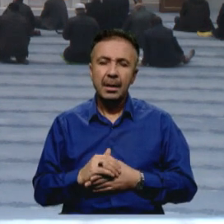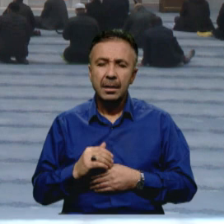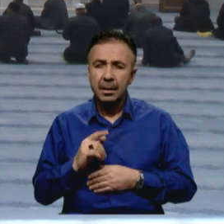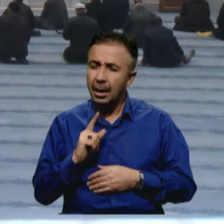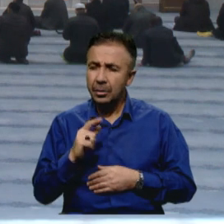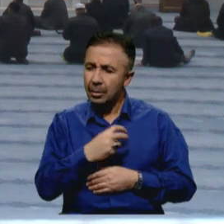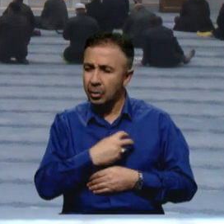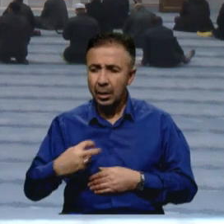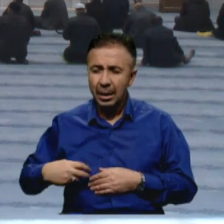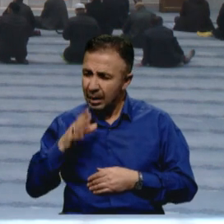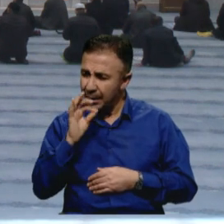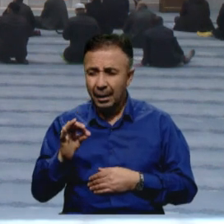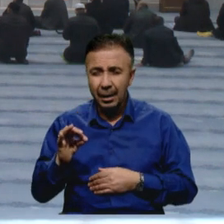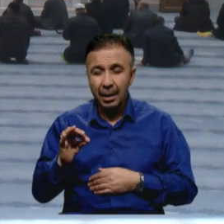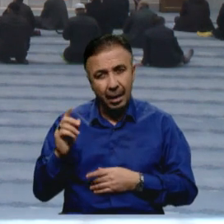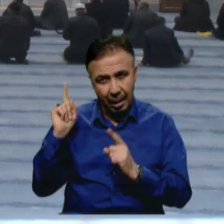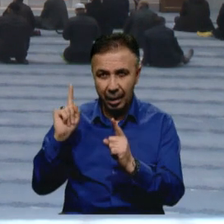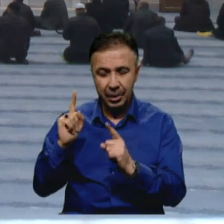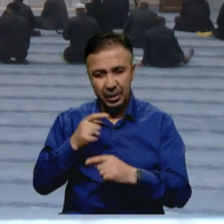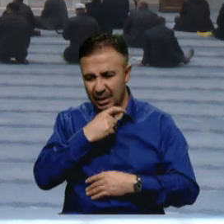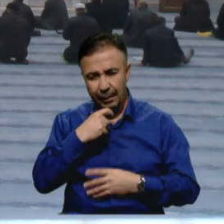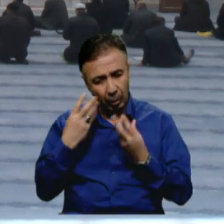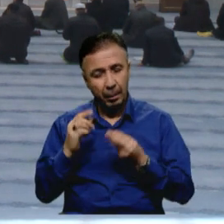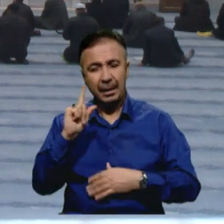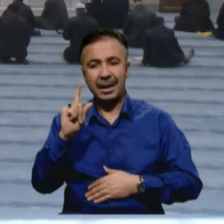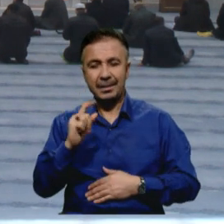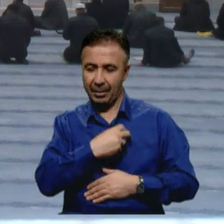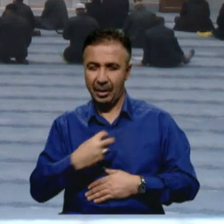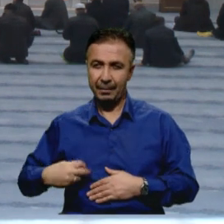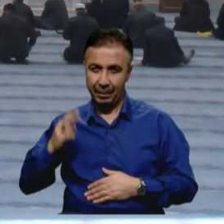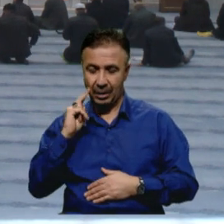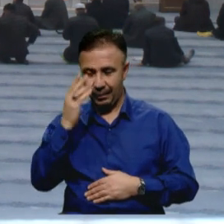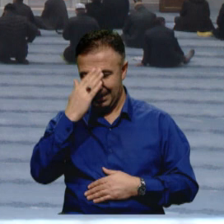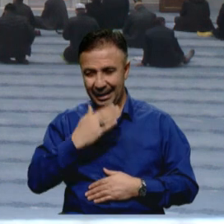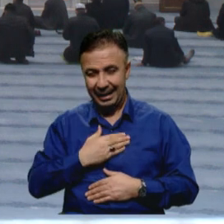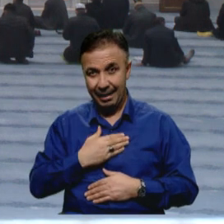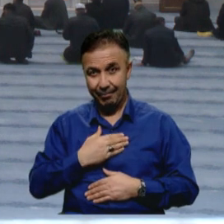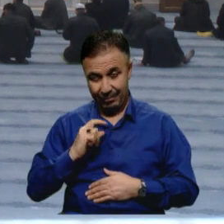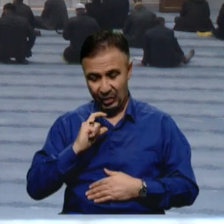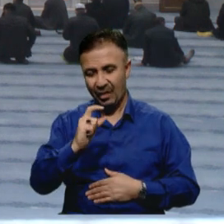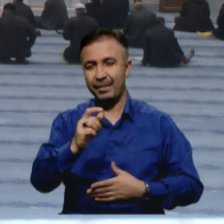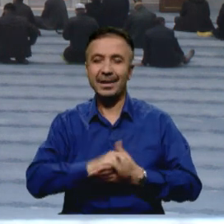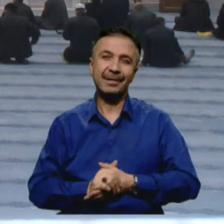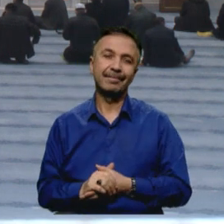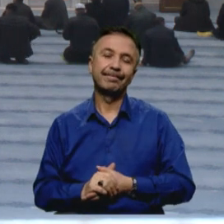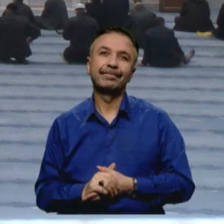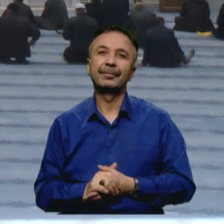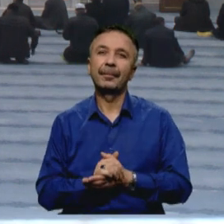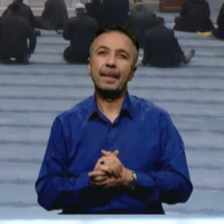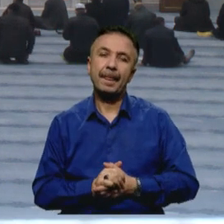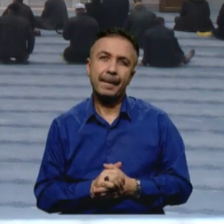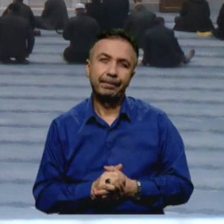karşı samimiyettir ya Resulallah? Efendimiz buyurdular ki, lillahi ولكتابه